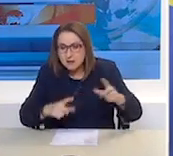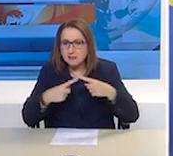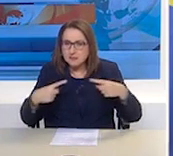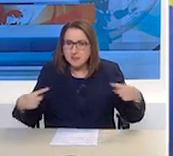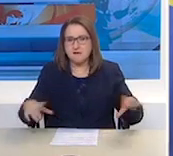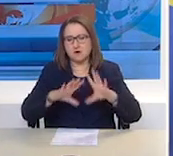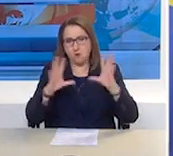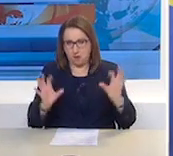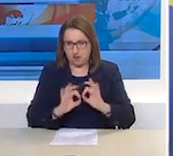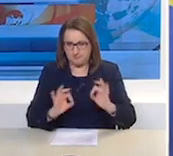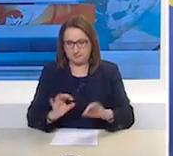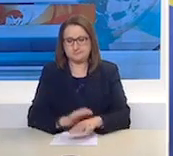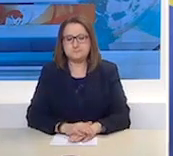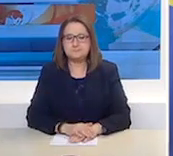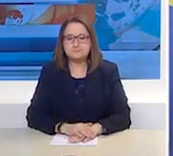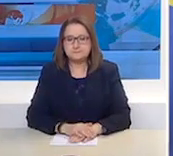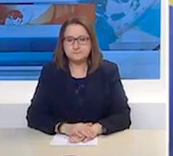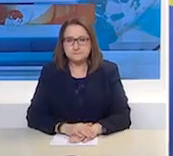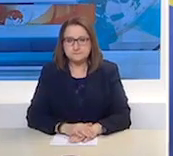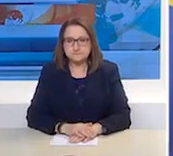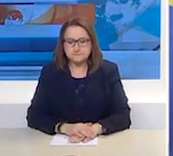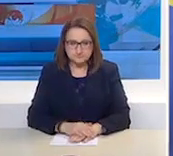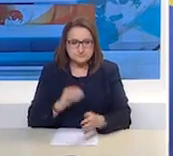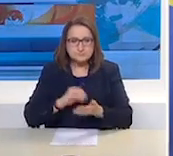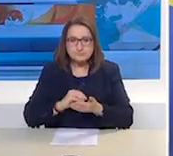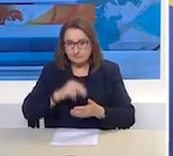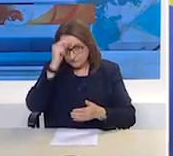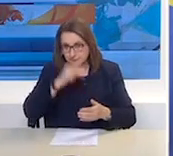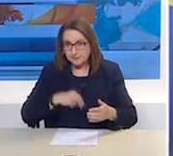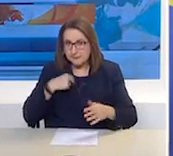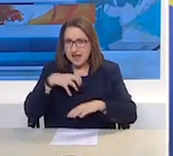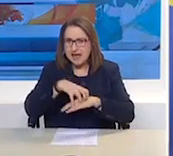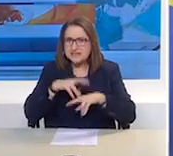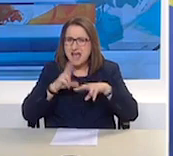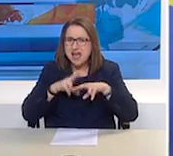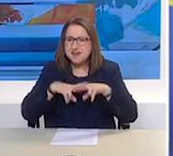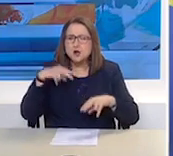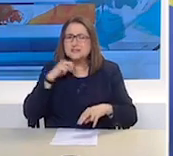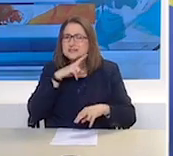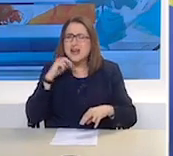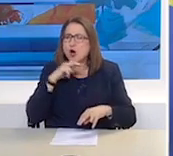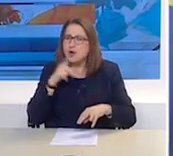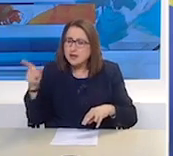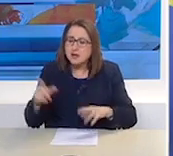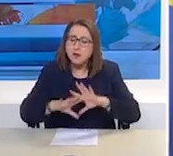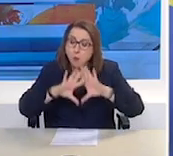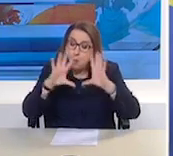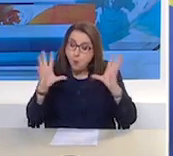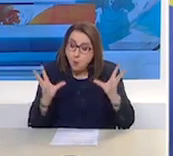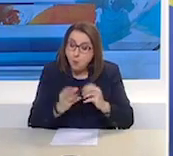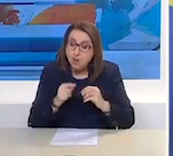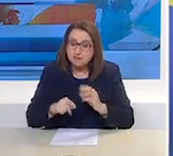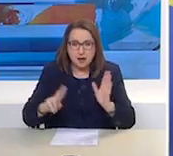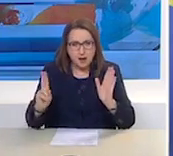και οδηγίες. Όπως επίσης ισχύει και για τις εκκλησίες, τις συναγωγές και γενικότερα όλους τους χώρους λατρείας, οι πιστοί